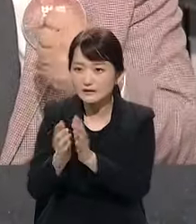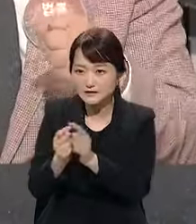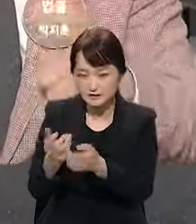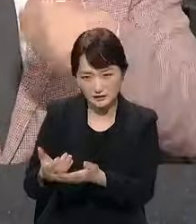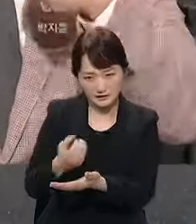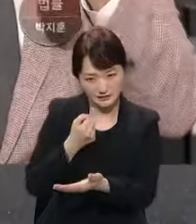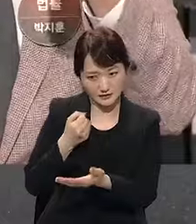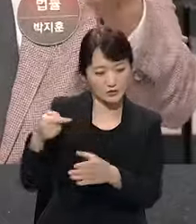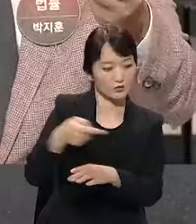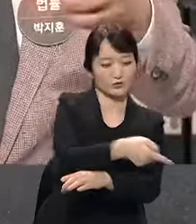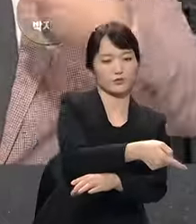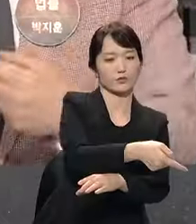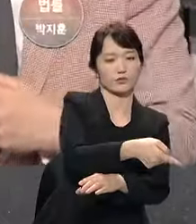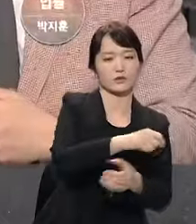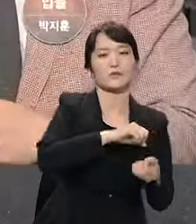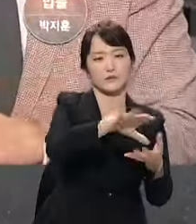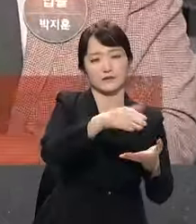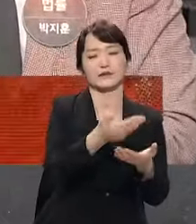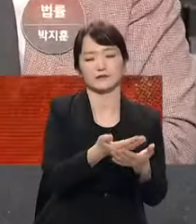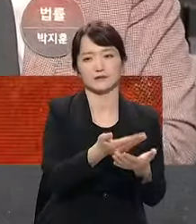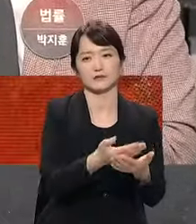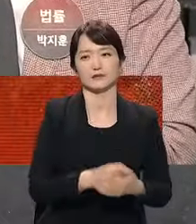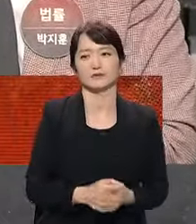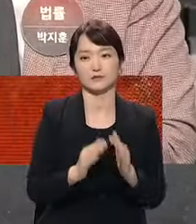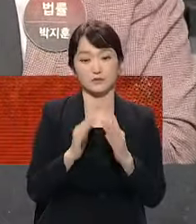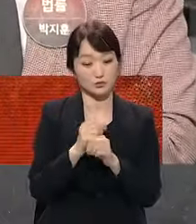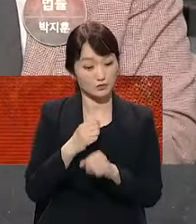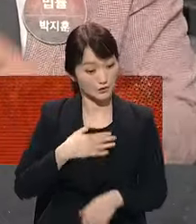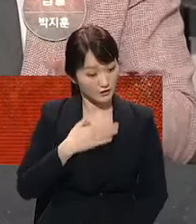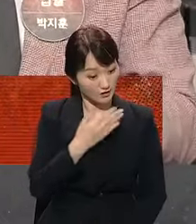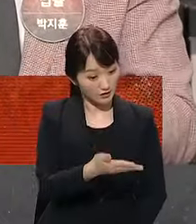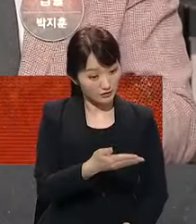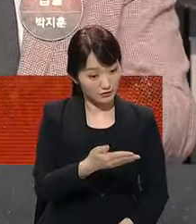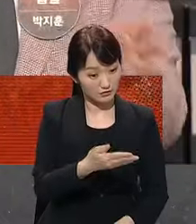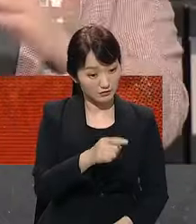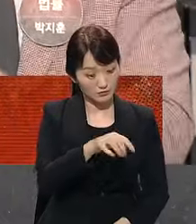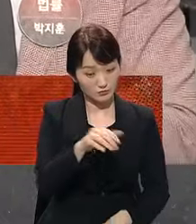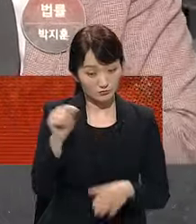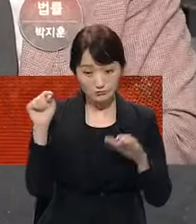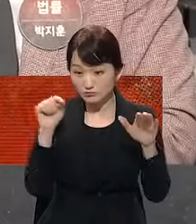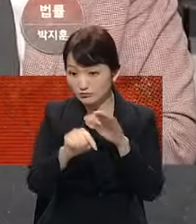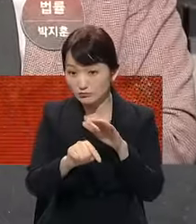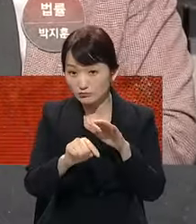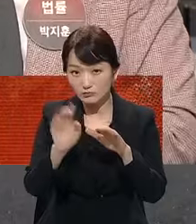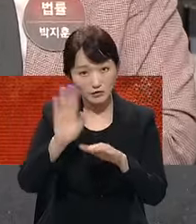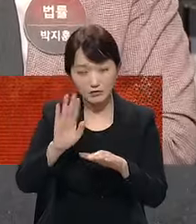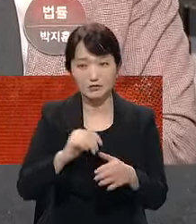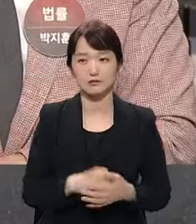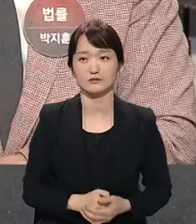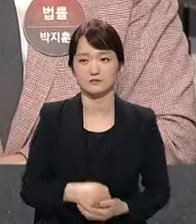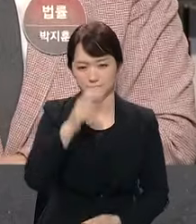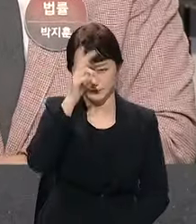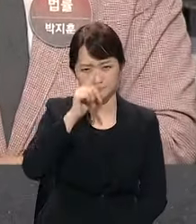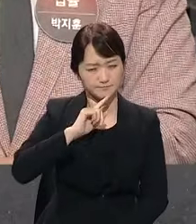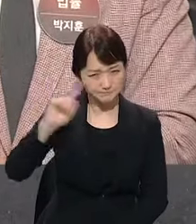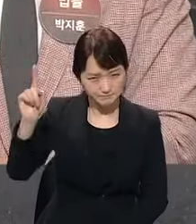테니까 나머지는 좀 배달 좀 해달라. 주소를 알려줬는데 그 주소대로 가보니까 주소가 아니었던 거죠. 그래서 경찰에 신고를